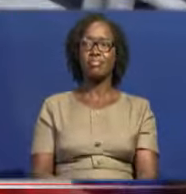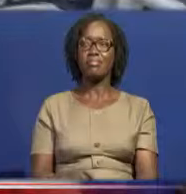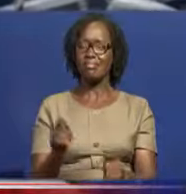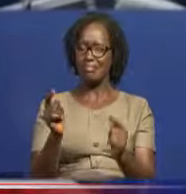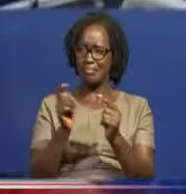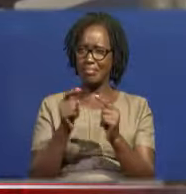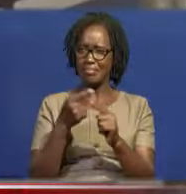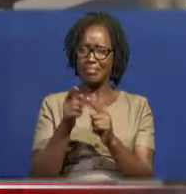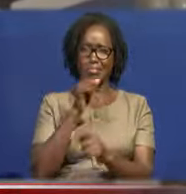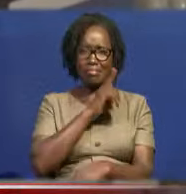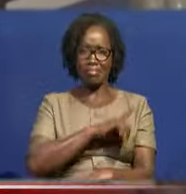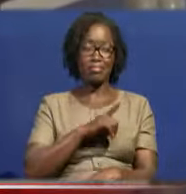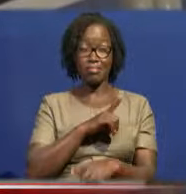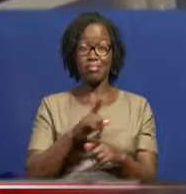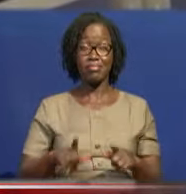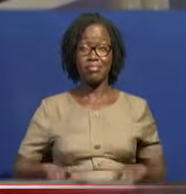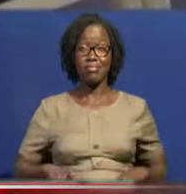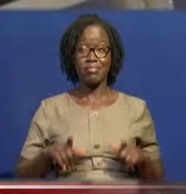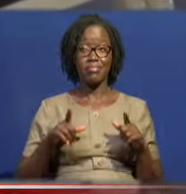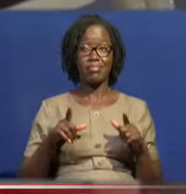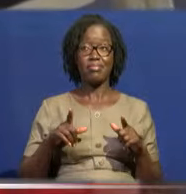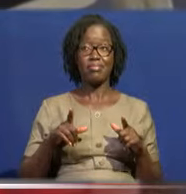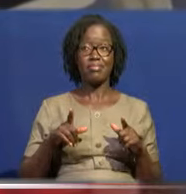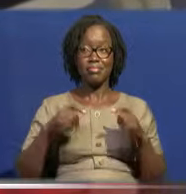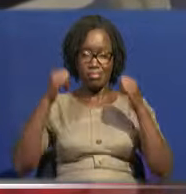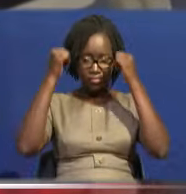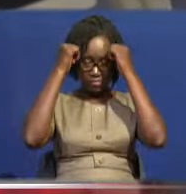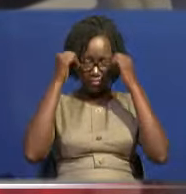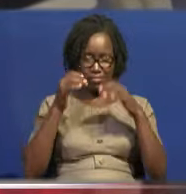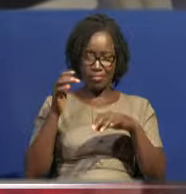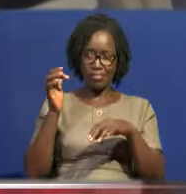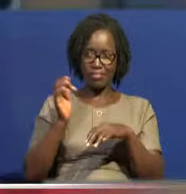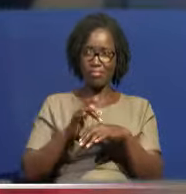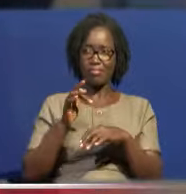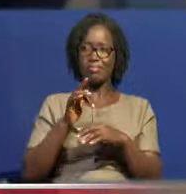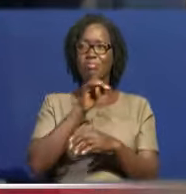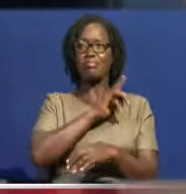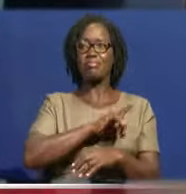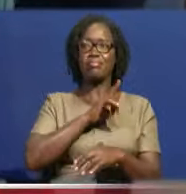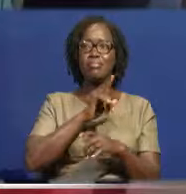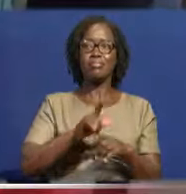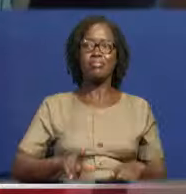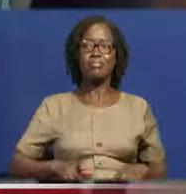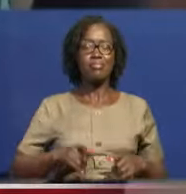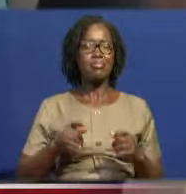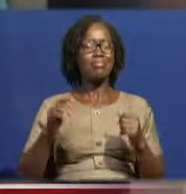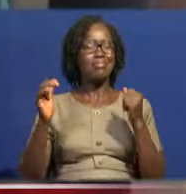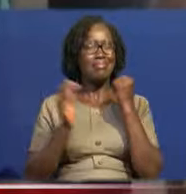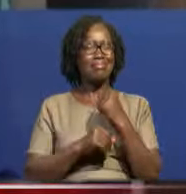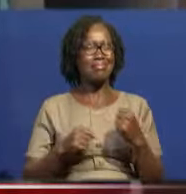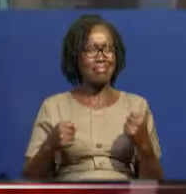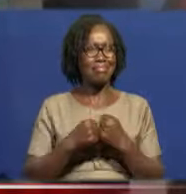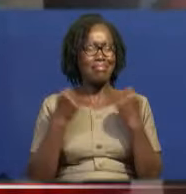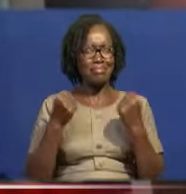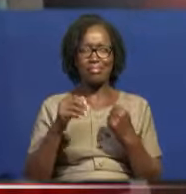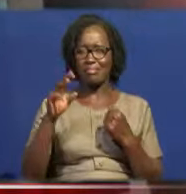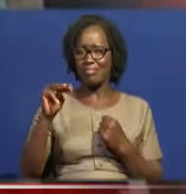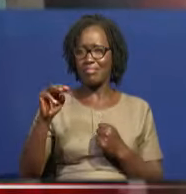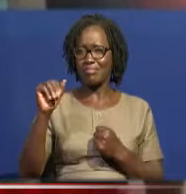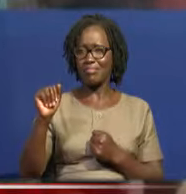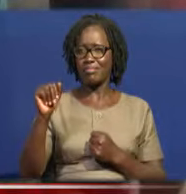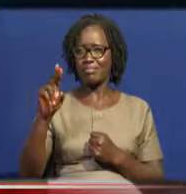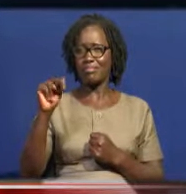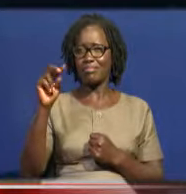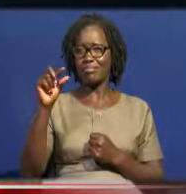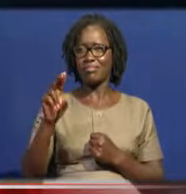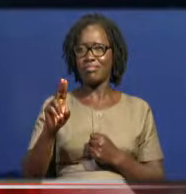Walijeruhiwa lakini wamebahatika kuwa hai. Wanafunzi na waathiriwa walionusurika kwenye ajali mbaya jana huko Maungu